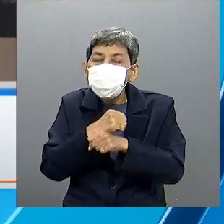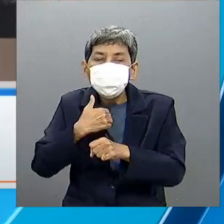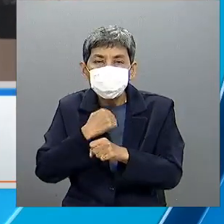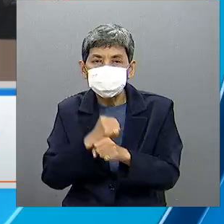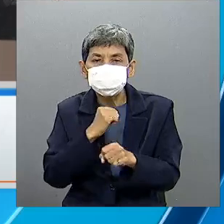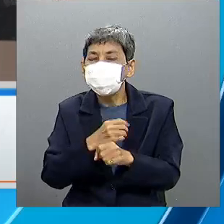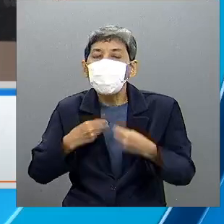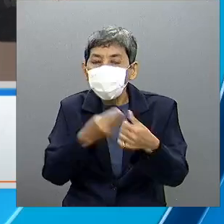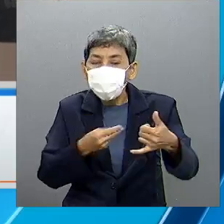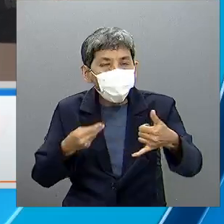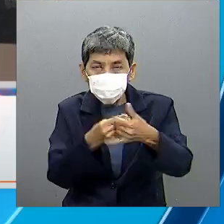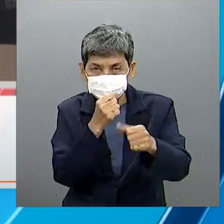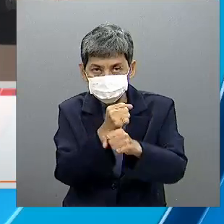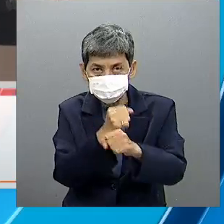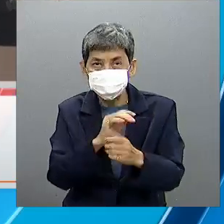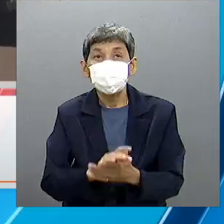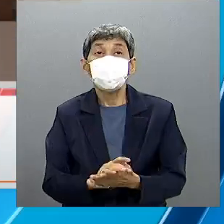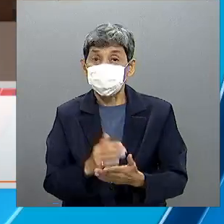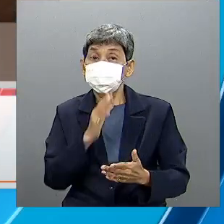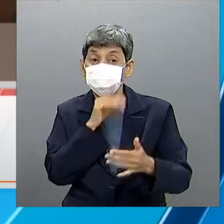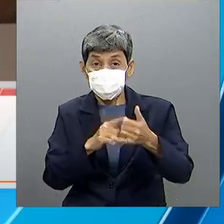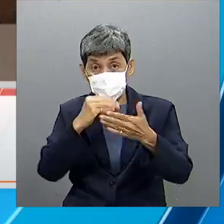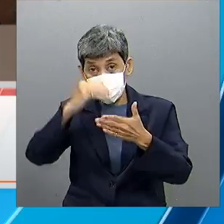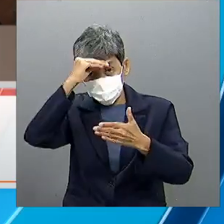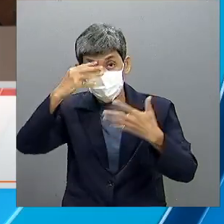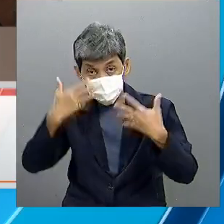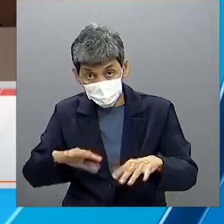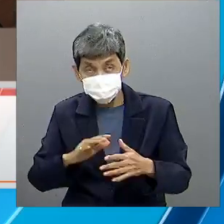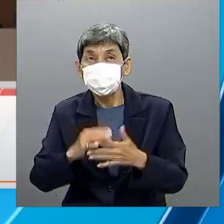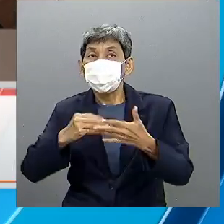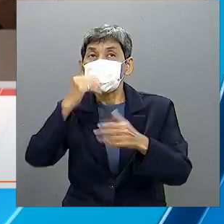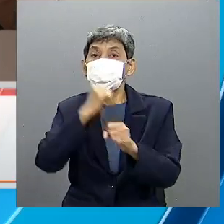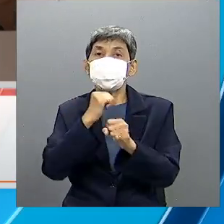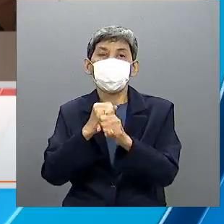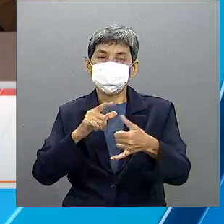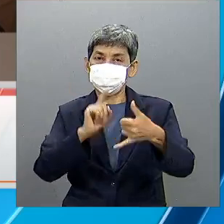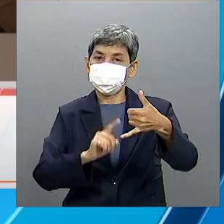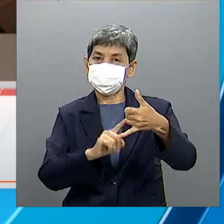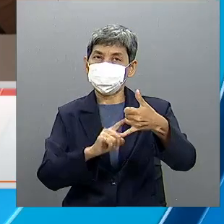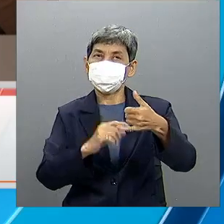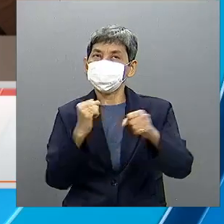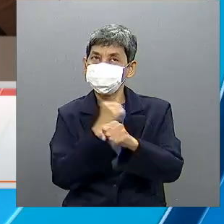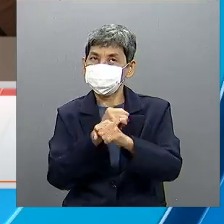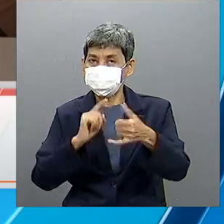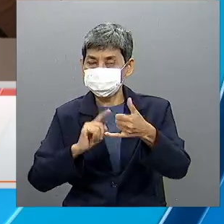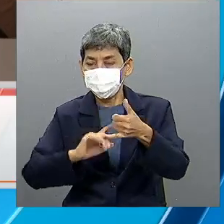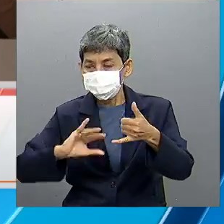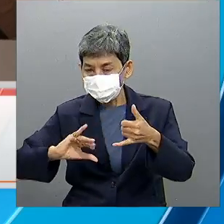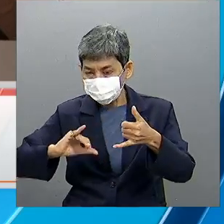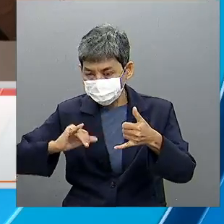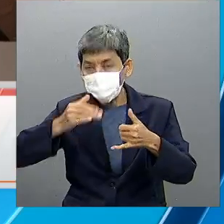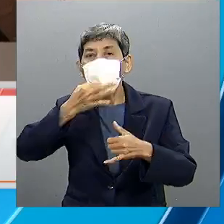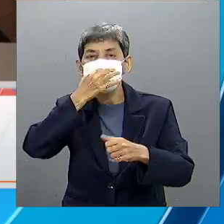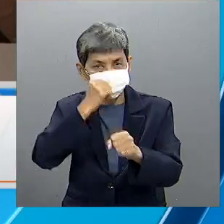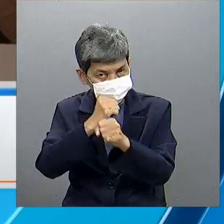หนึ่งอย่างน้อยเมื่อเขาเรียนจบเขาสามารถนำพัฒนาทักษะตรงนี้ไปพัฒนาต่อยอดเป็นอาชีพใ